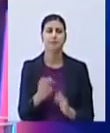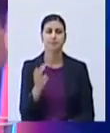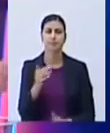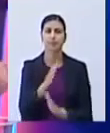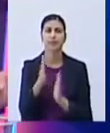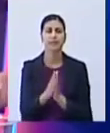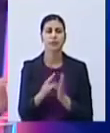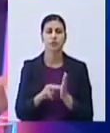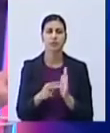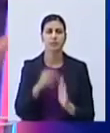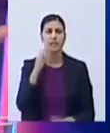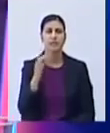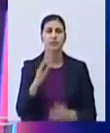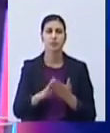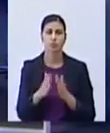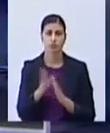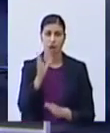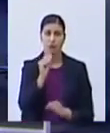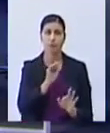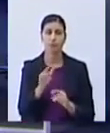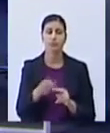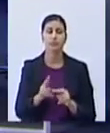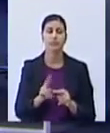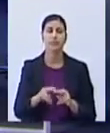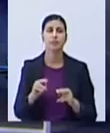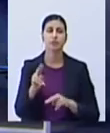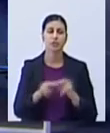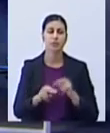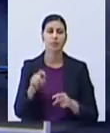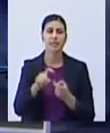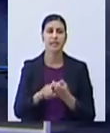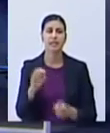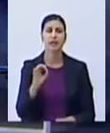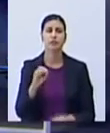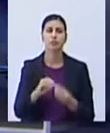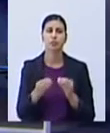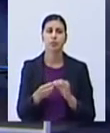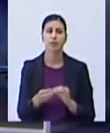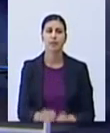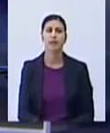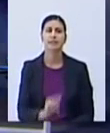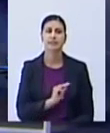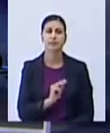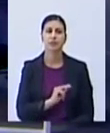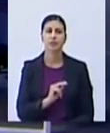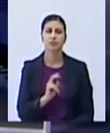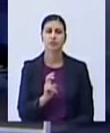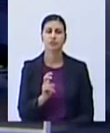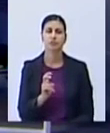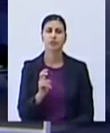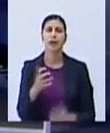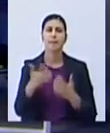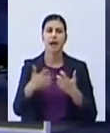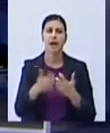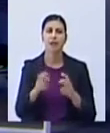გეგმის არარსებობის პირობებში მოაგვარებს იგივე იმ შენებლობებთან დაკავშირებით და დაგეგმარების სამსახური რეკრეაციული ზონების